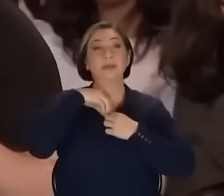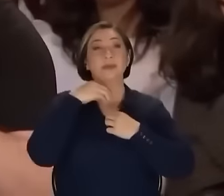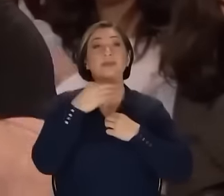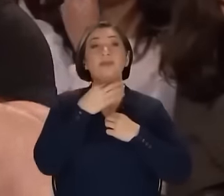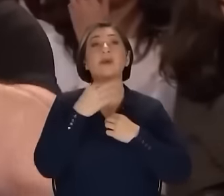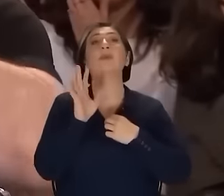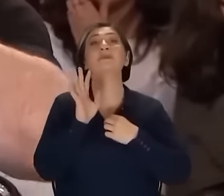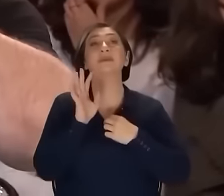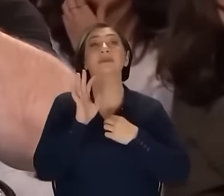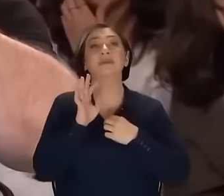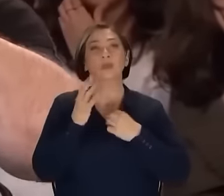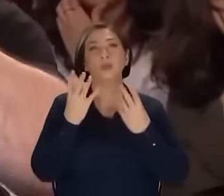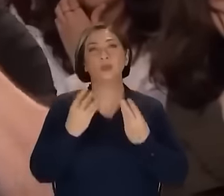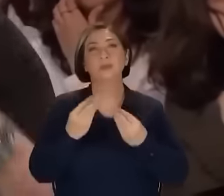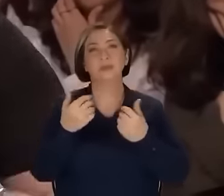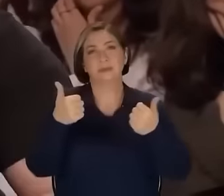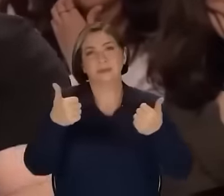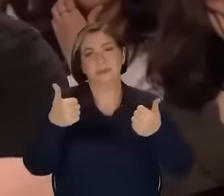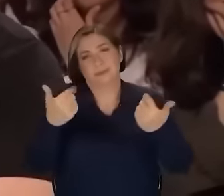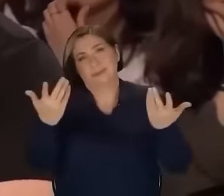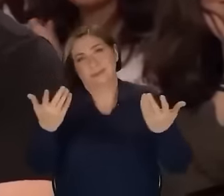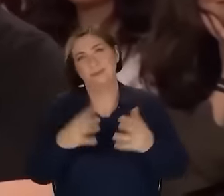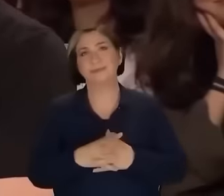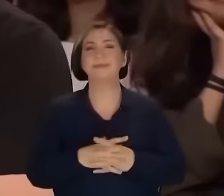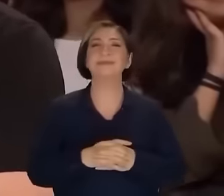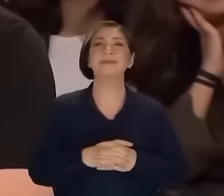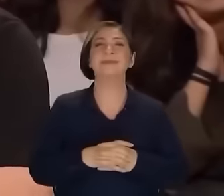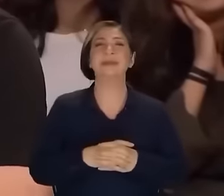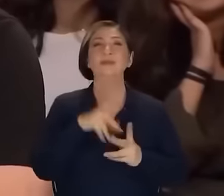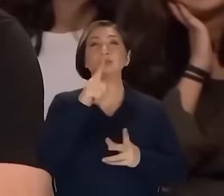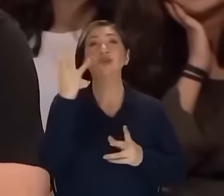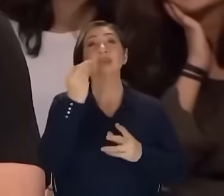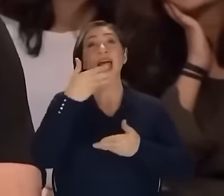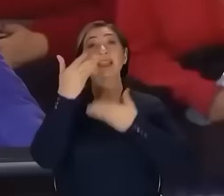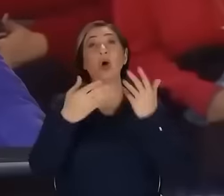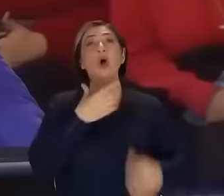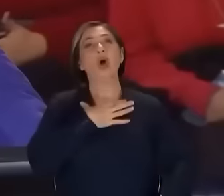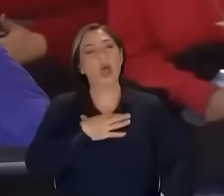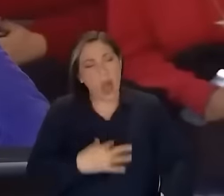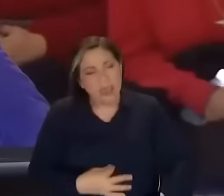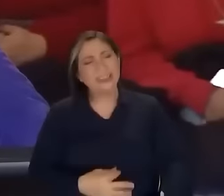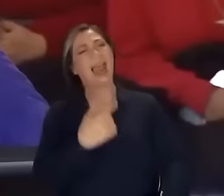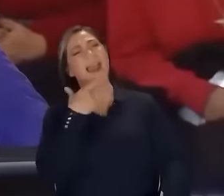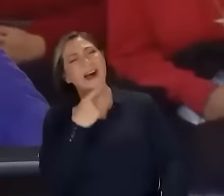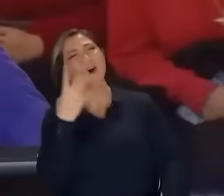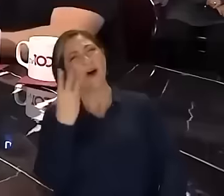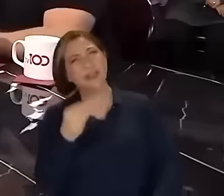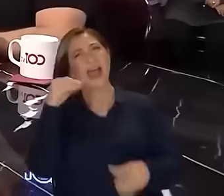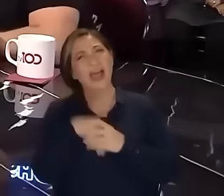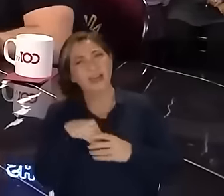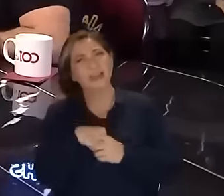olur. Tabii. İşte bu. Evet. Bu çok güzel bir tarif. Kolyesi tepki olduğu